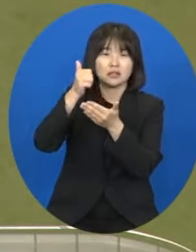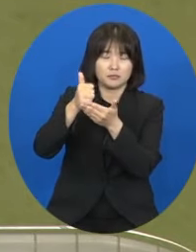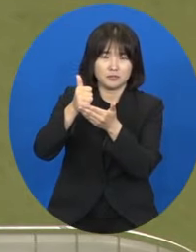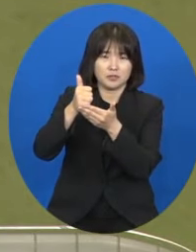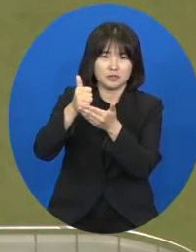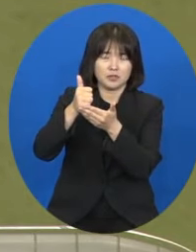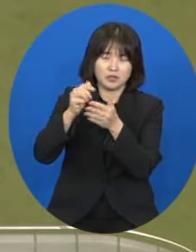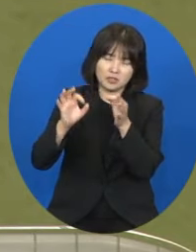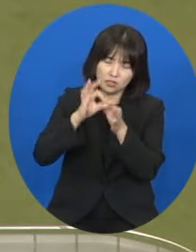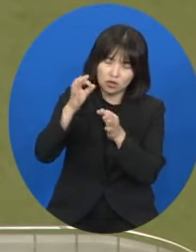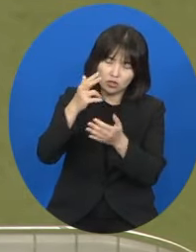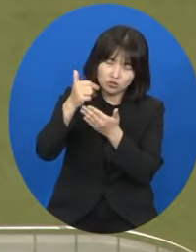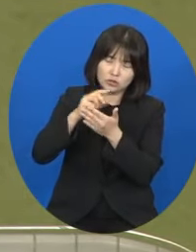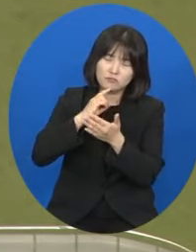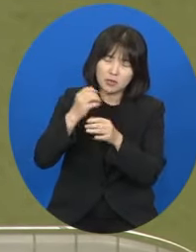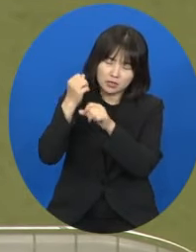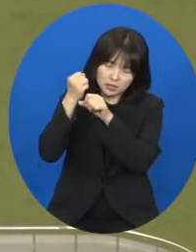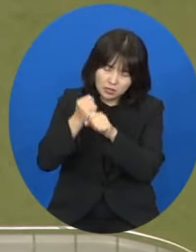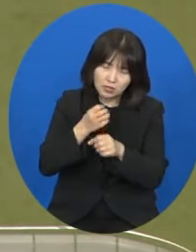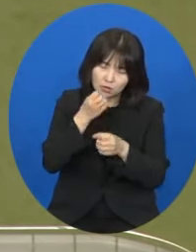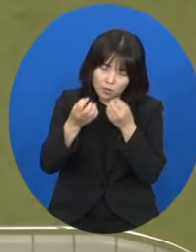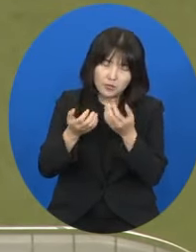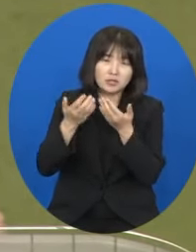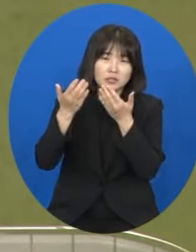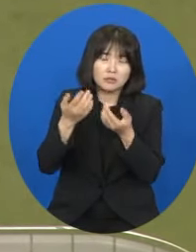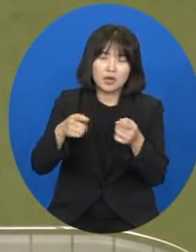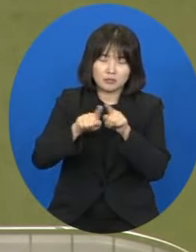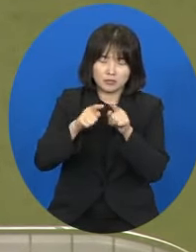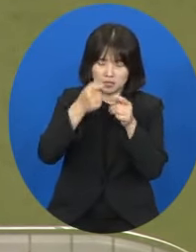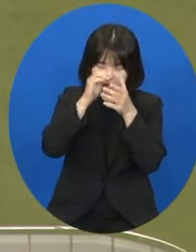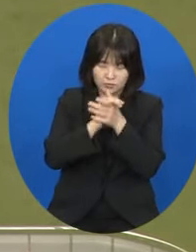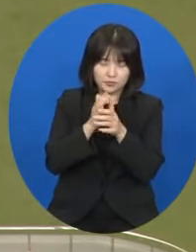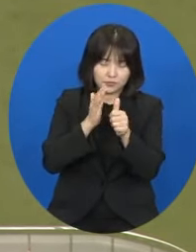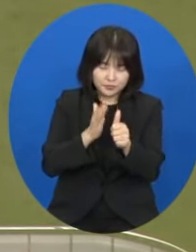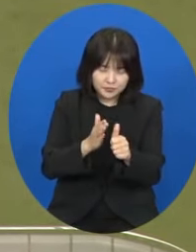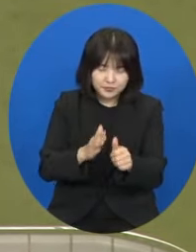영원히 주님만 의지합니다 라고 우리 고백하며 이 시간 함께 우리 통성으로 기도하도록 하겠습니다.